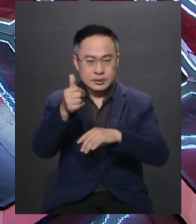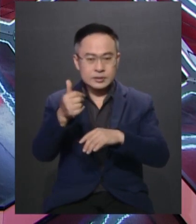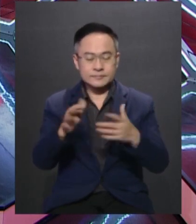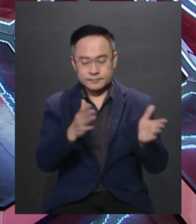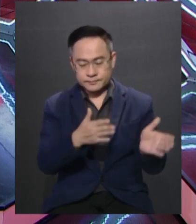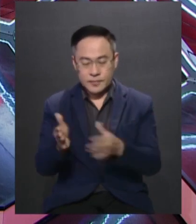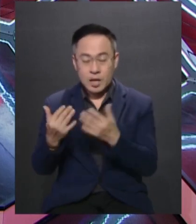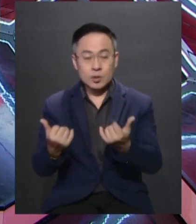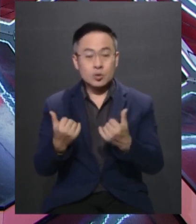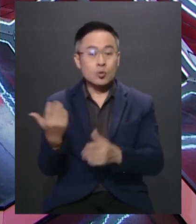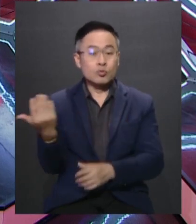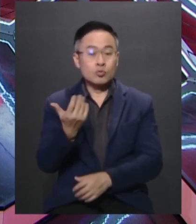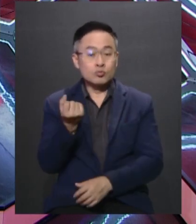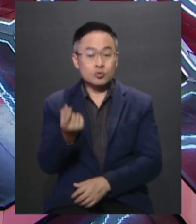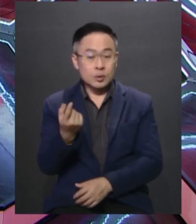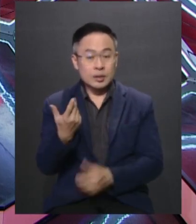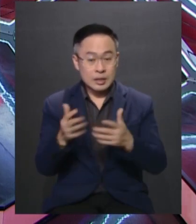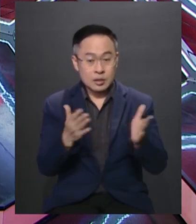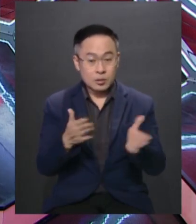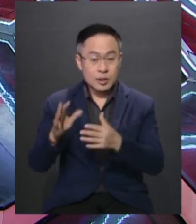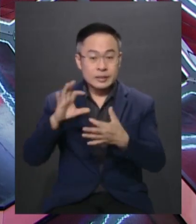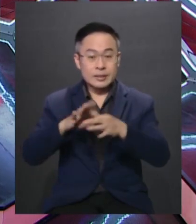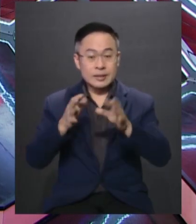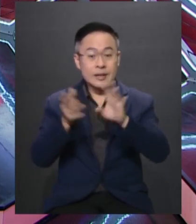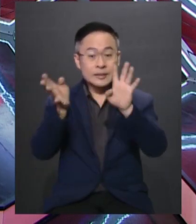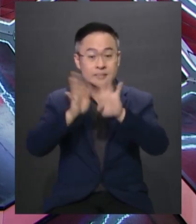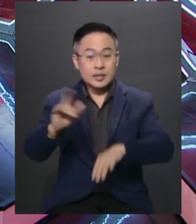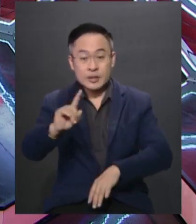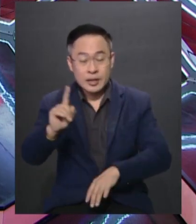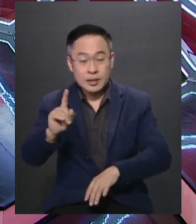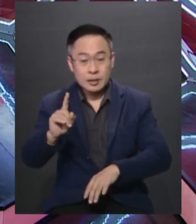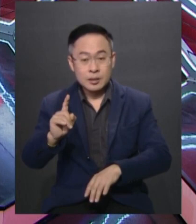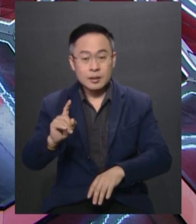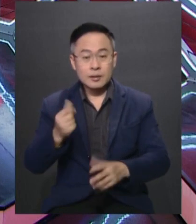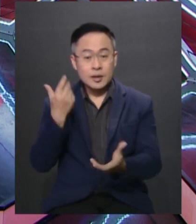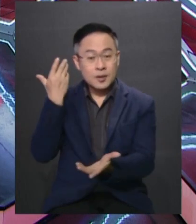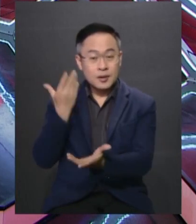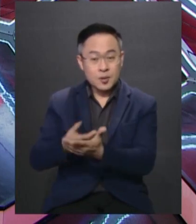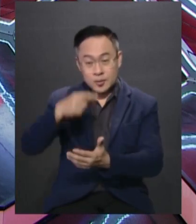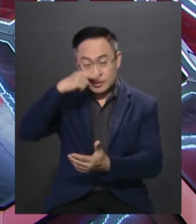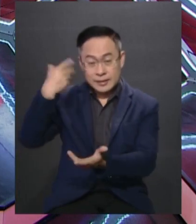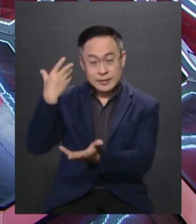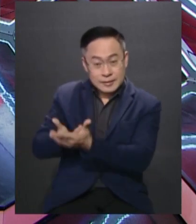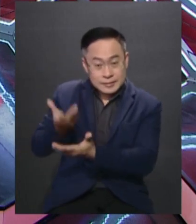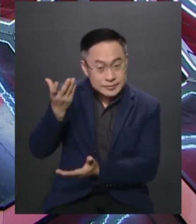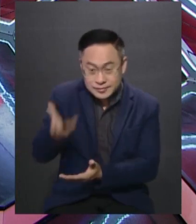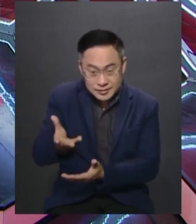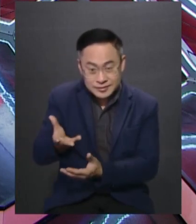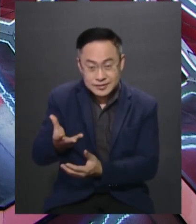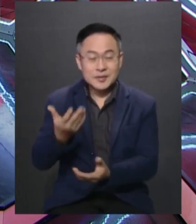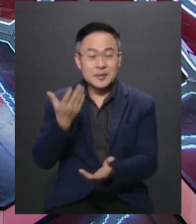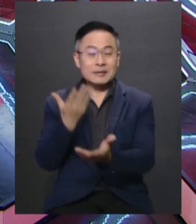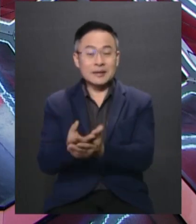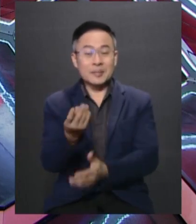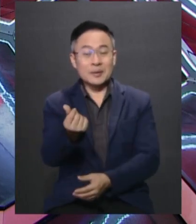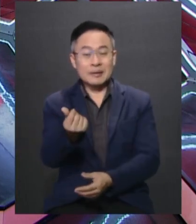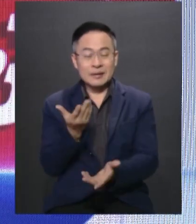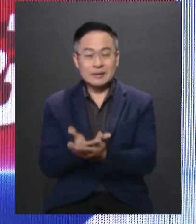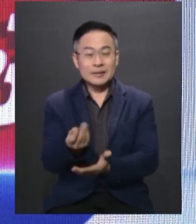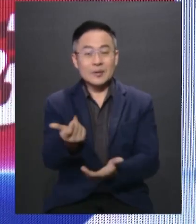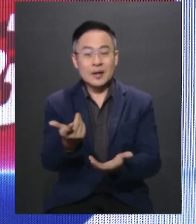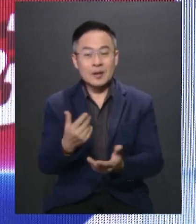พูดถึงการถ่ายทอดสดแล้วแน่นอนฮะ4เกมตกลงแล้วเราจะได้ดูหรือเปล่าและจะได้ดูในราคาเท่าไหร่นะครับ